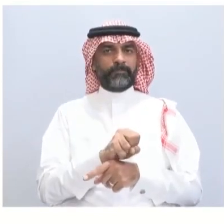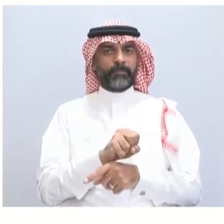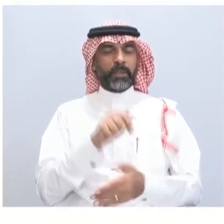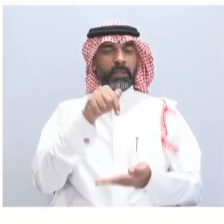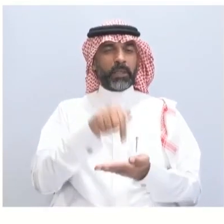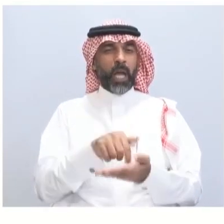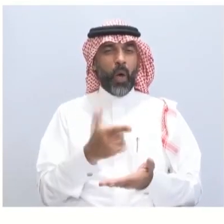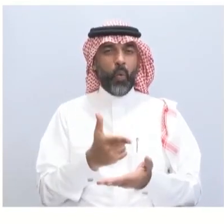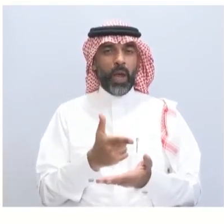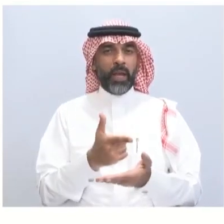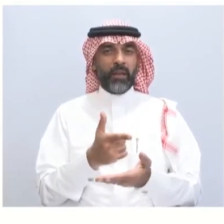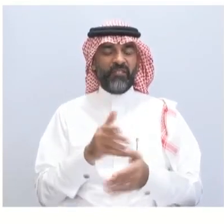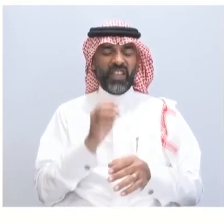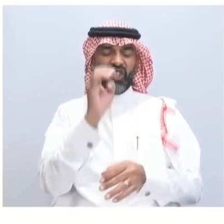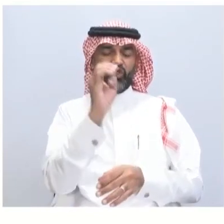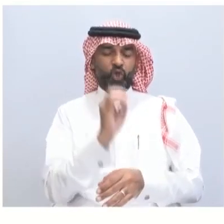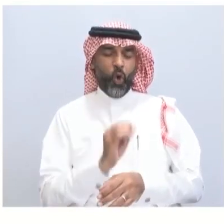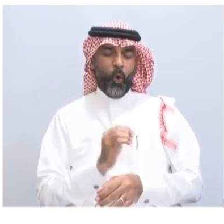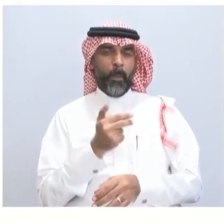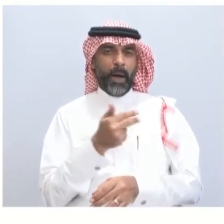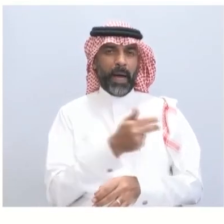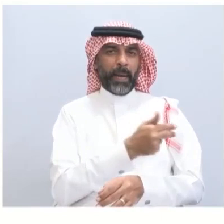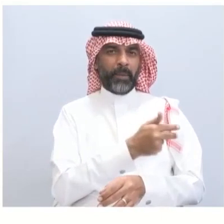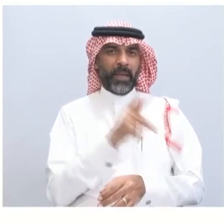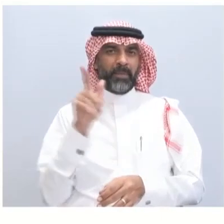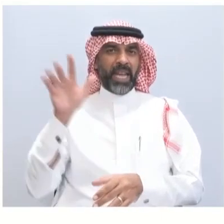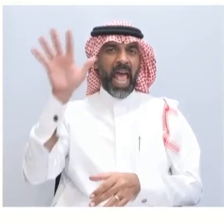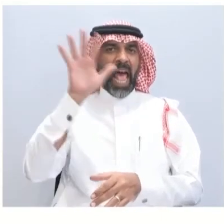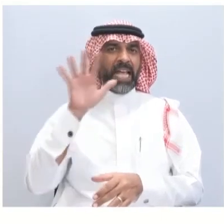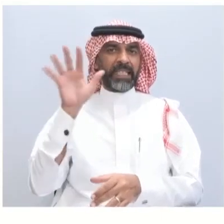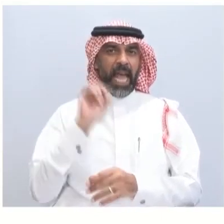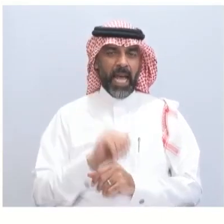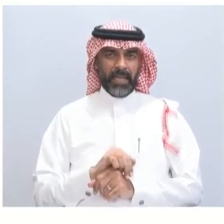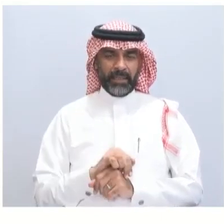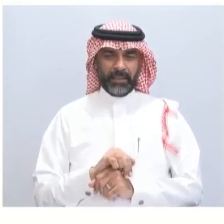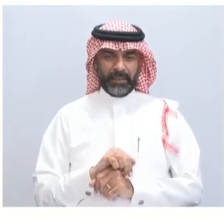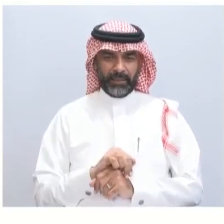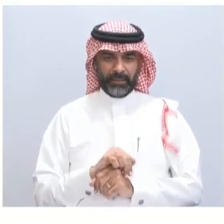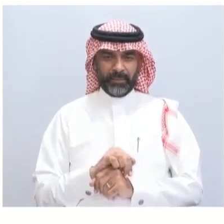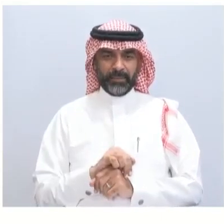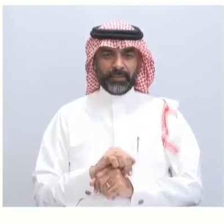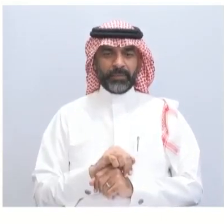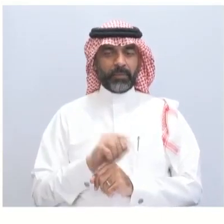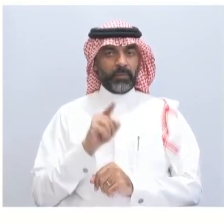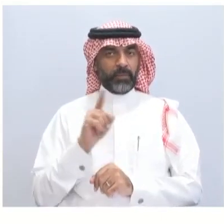الزاويه الجنوبيه الغربيه من قاره اسيا هذا اعطاء